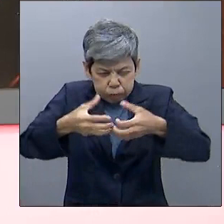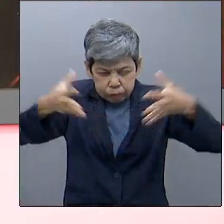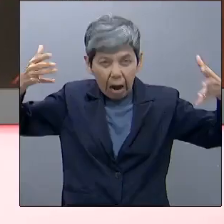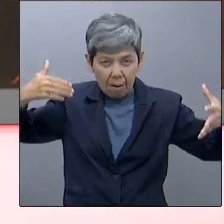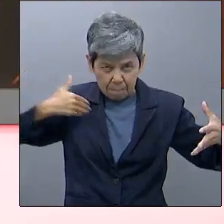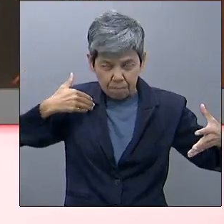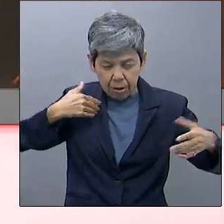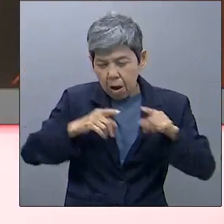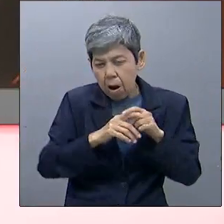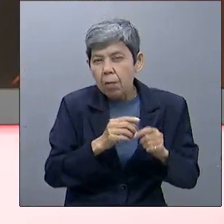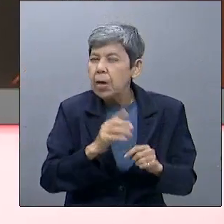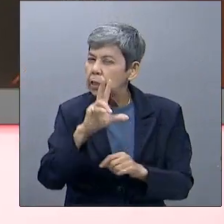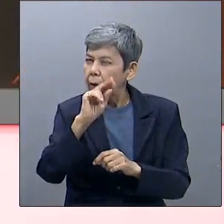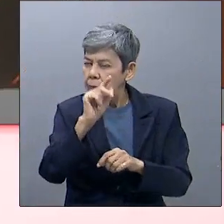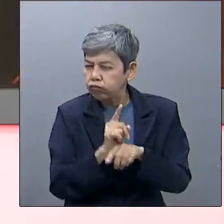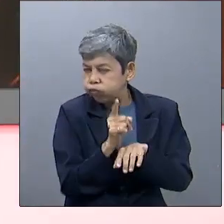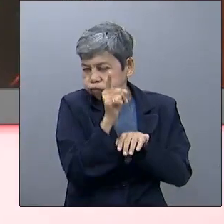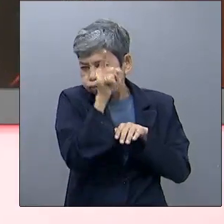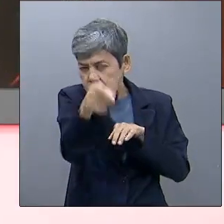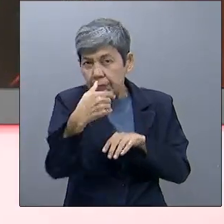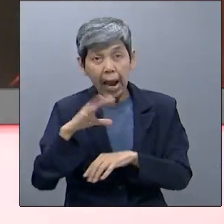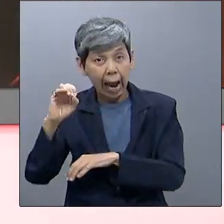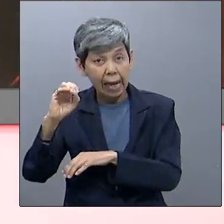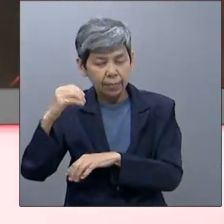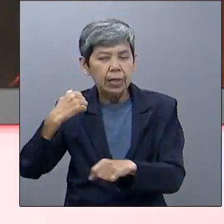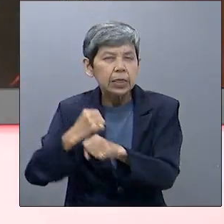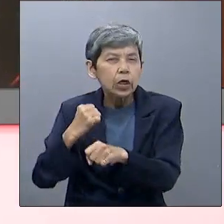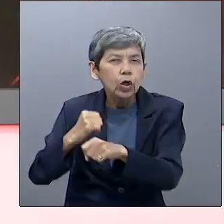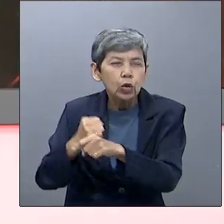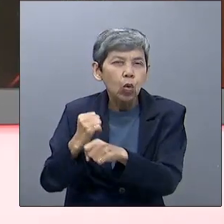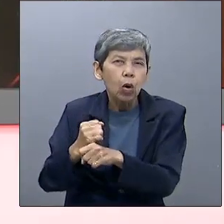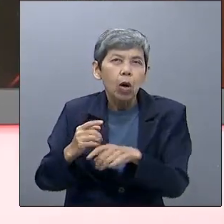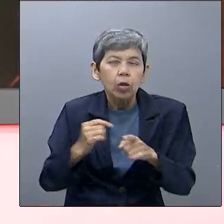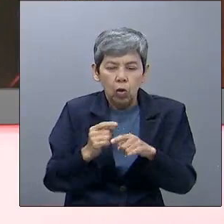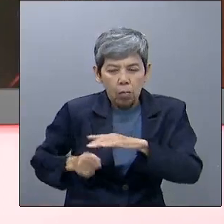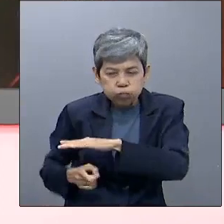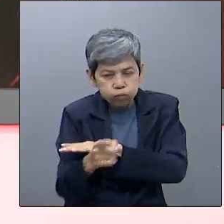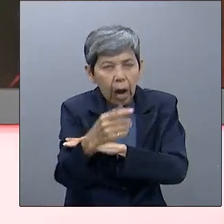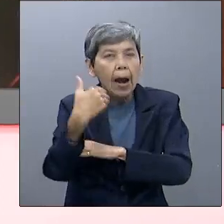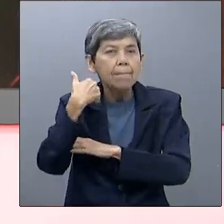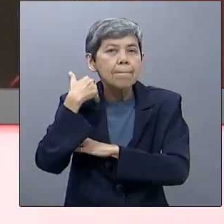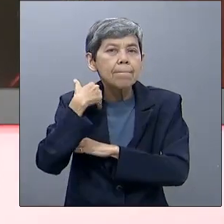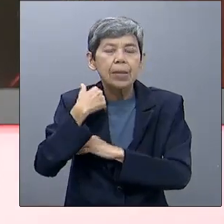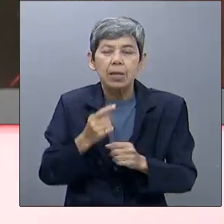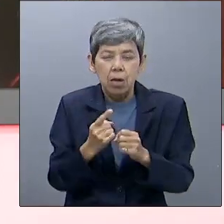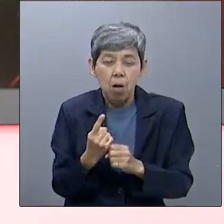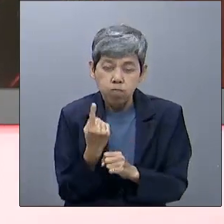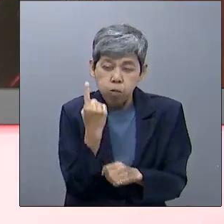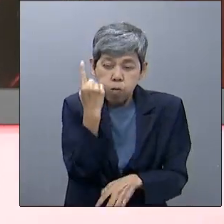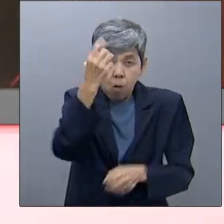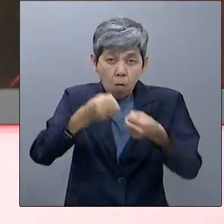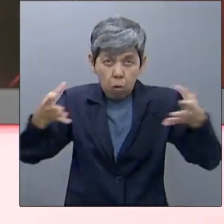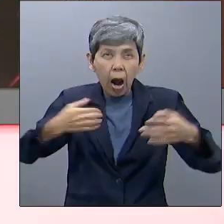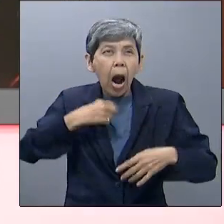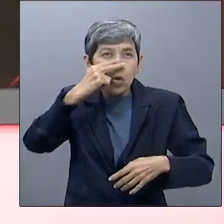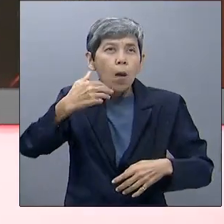จีจากทางอากาศเนี่ยประมาณ 30ลูกอีกประมาณ 50ลูกน่าจะเป็นประเภทขีปนาวุธภาคพื้นดินนะคะแล้วนอกจากนี้นิวเคลีย thinitiativeเนี่ยเขายัง